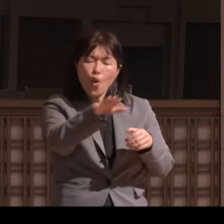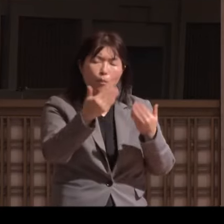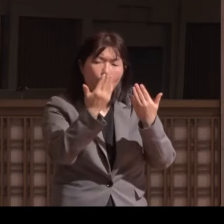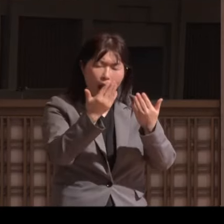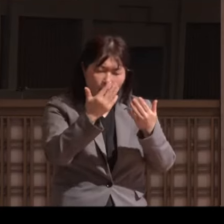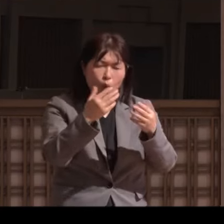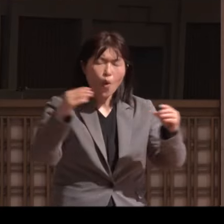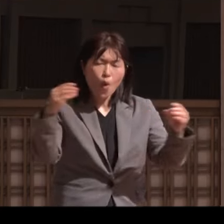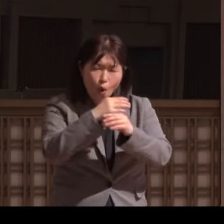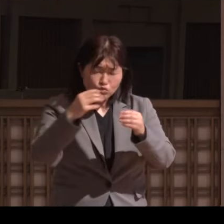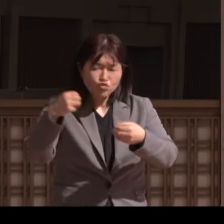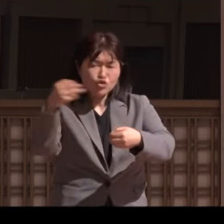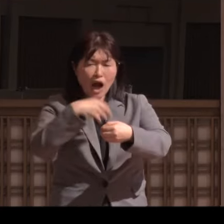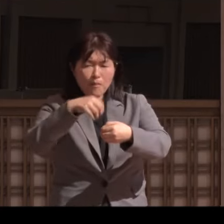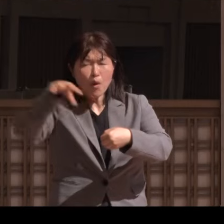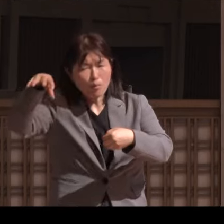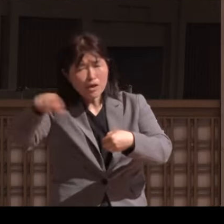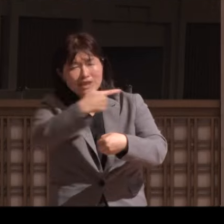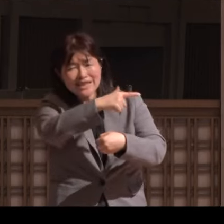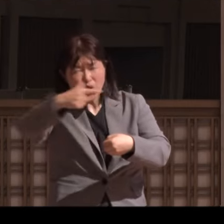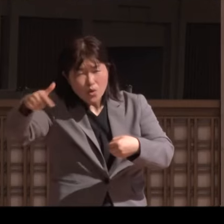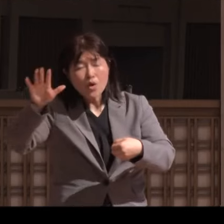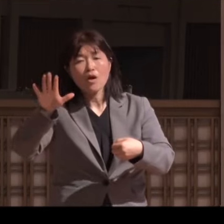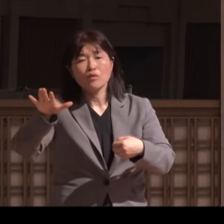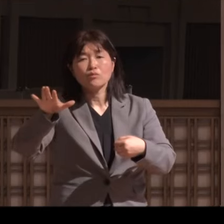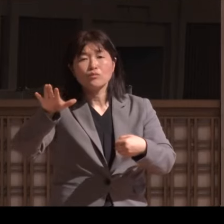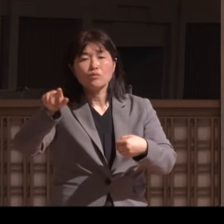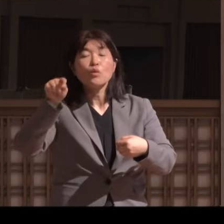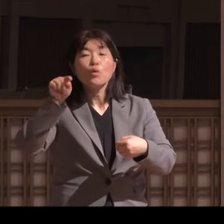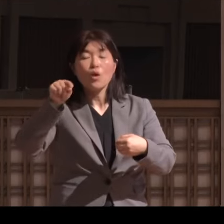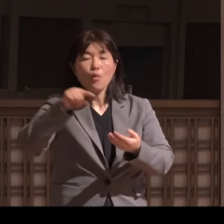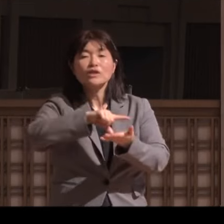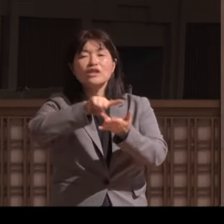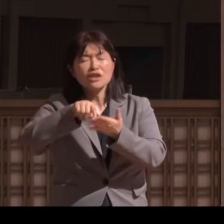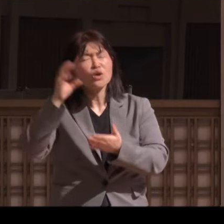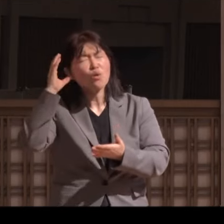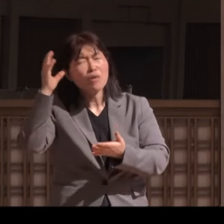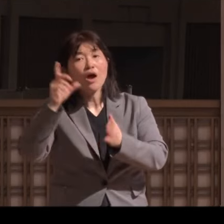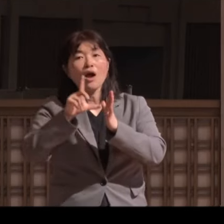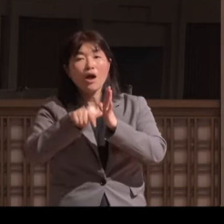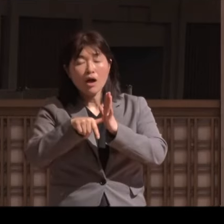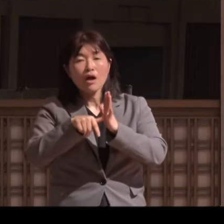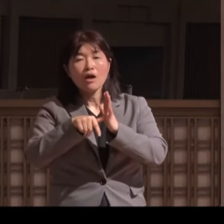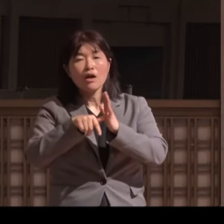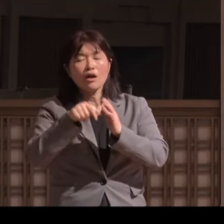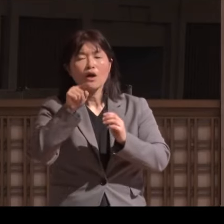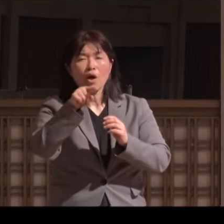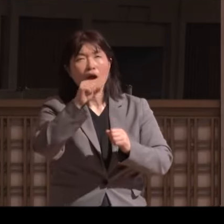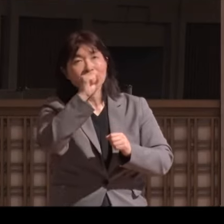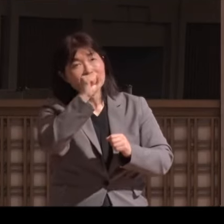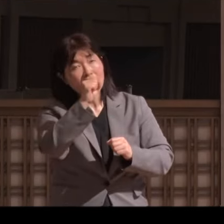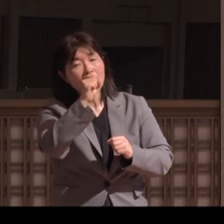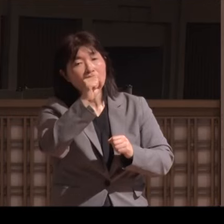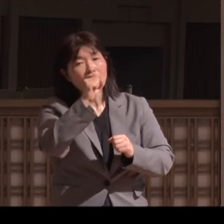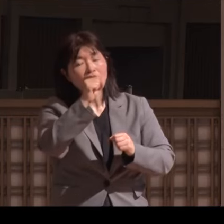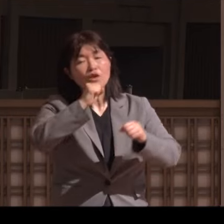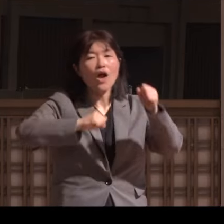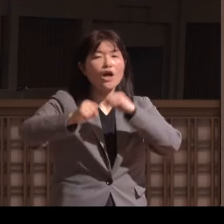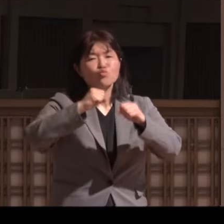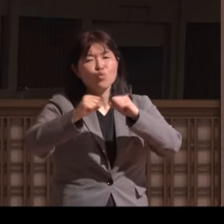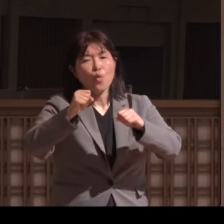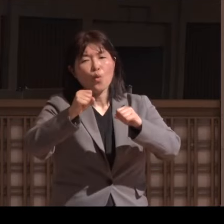交通とか買い物できるところ色々ありますえこれは地域でお困り事があった場合こんなことやったらいいんじゃないかっていう